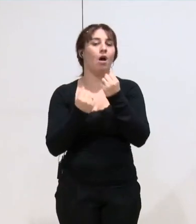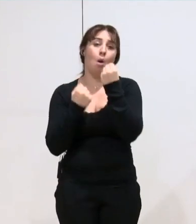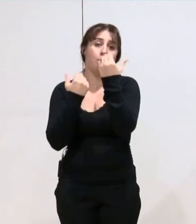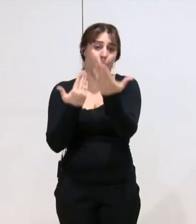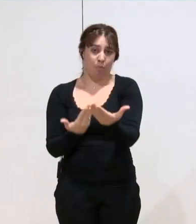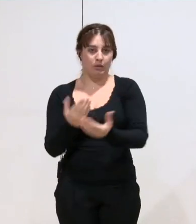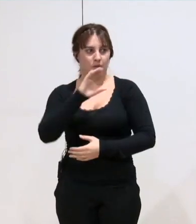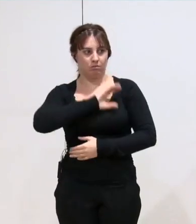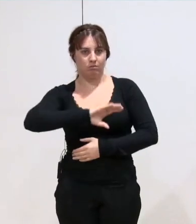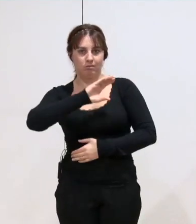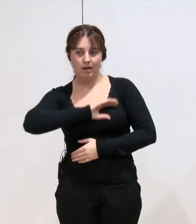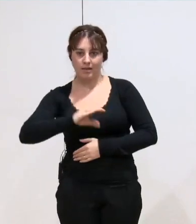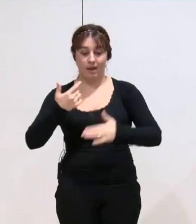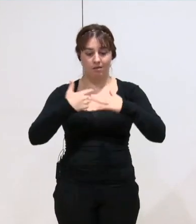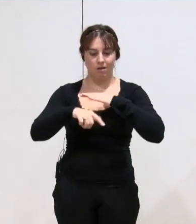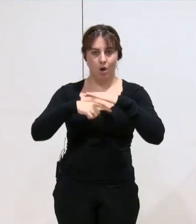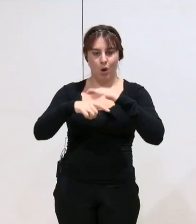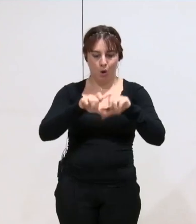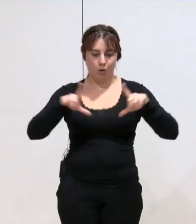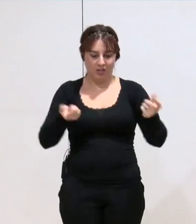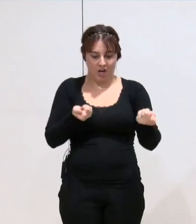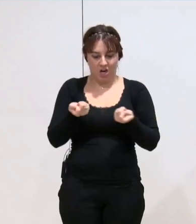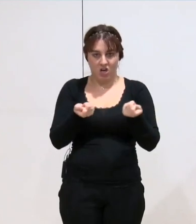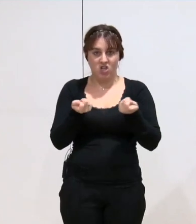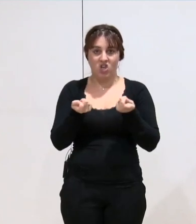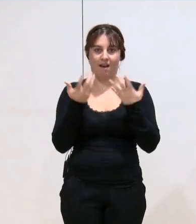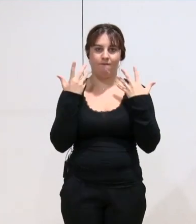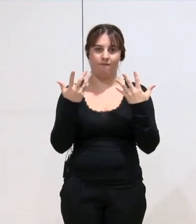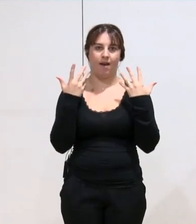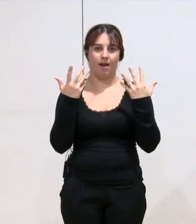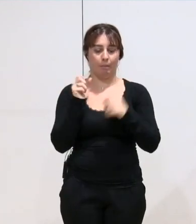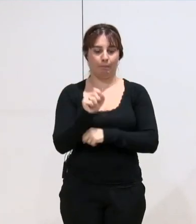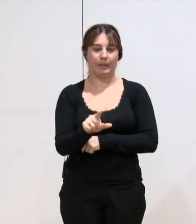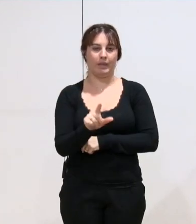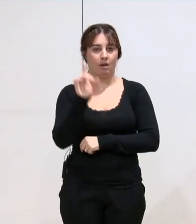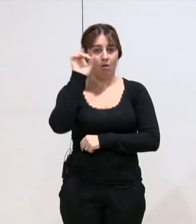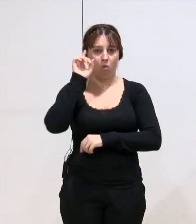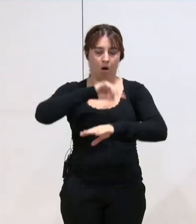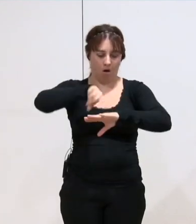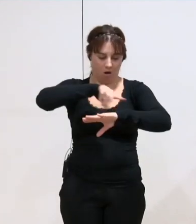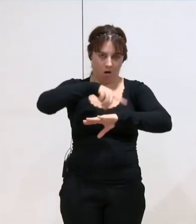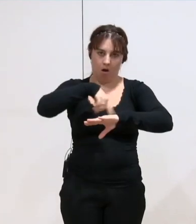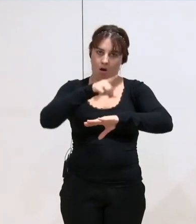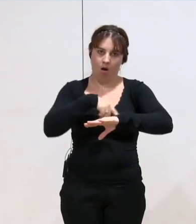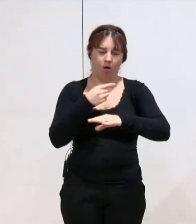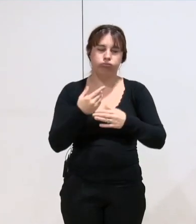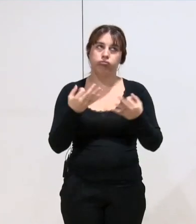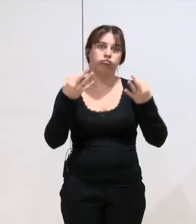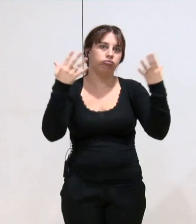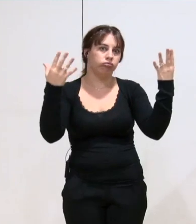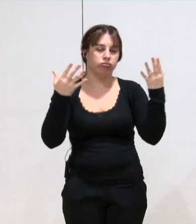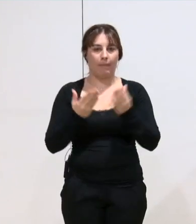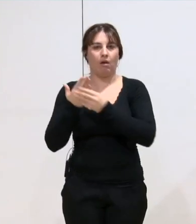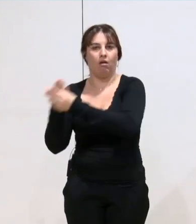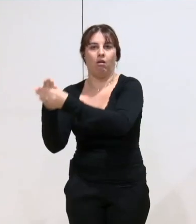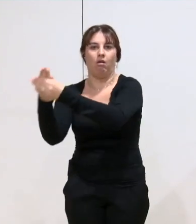essayer d'aller vers l'utilisation d'un logiciel de gestion des frais, puisque ce sont des tâches chronophages et qui passent par beaucoup de mains,